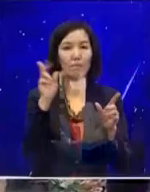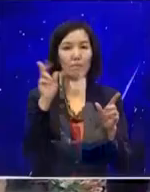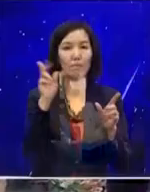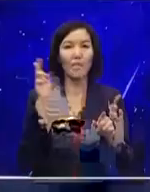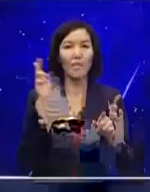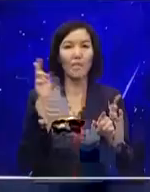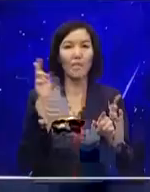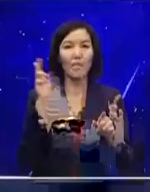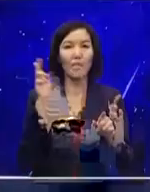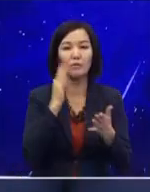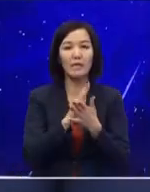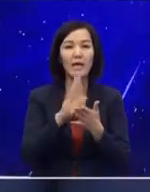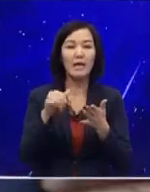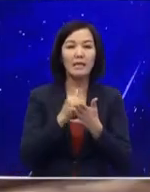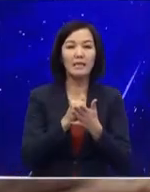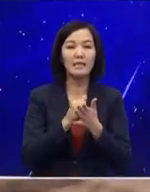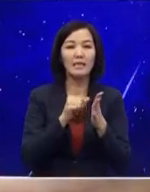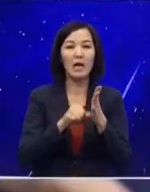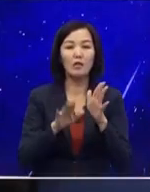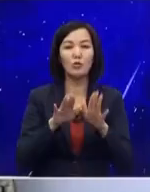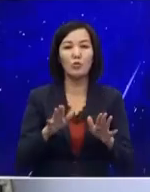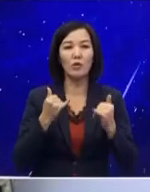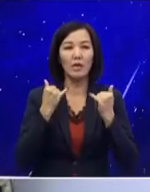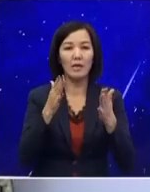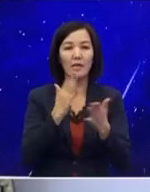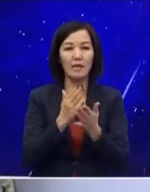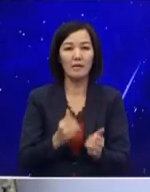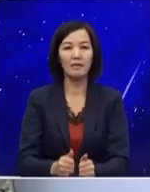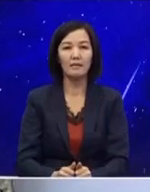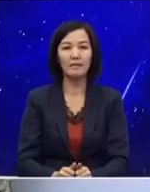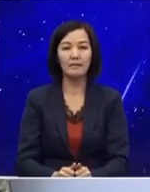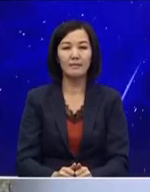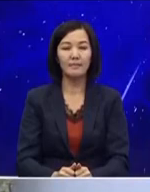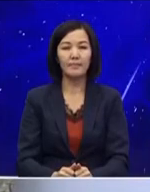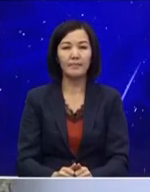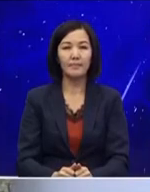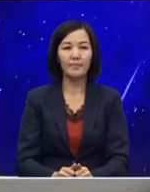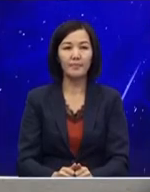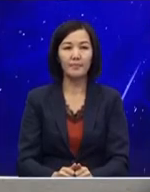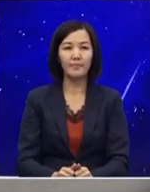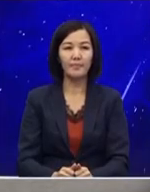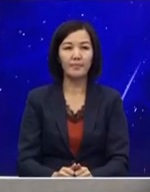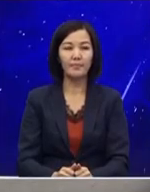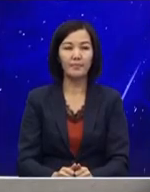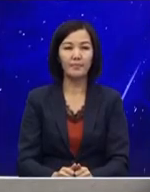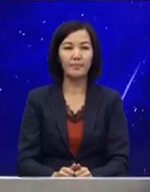ошағында мыңға жуық бала оқып жатыр. Негізінен мектеп 600 орынға лайықталған.